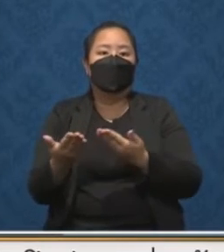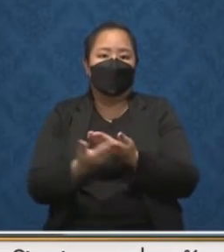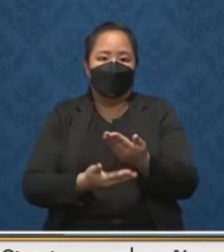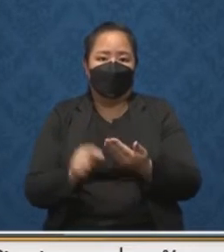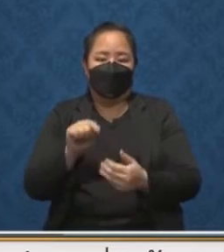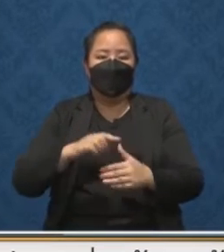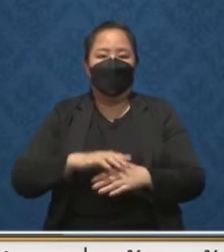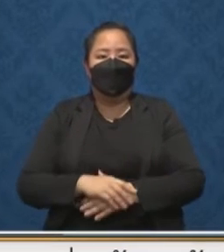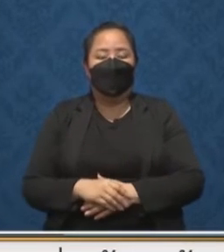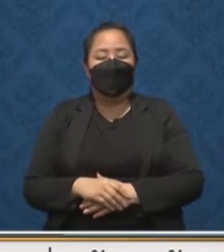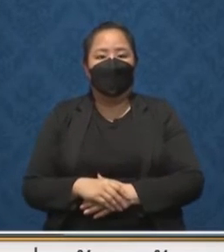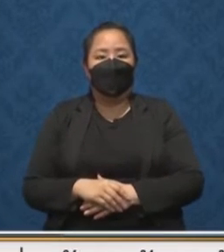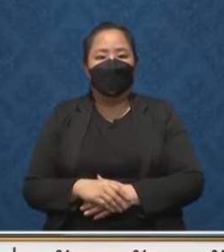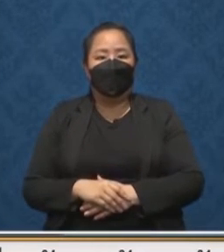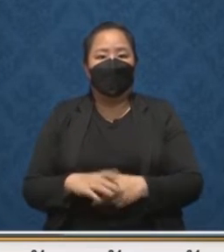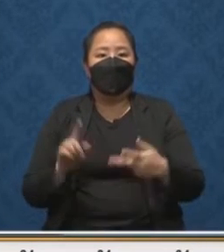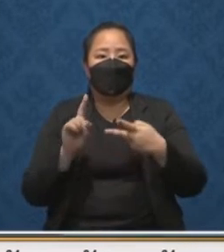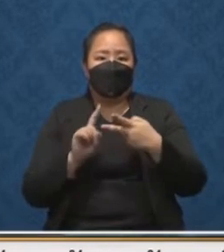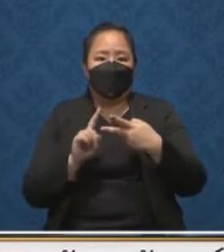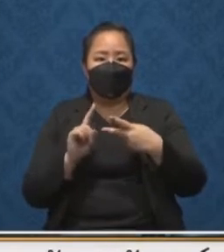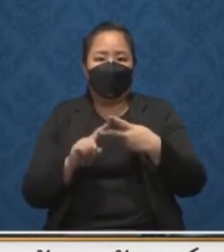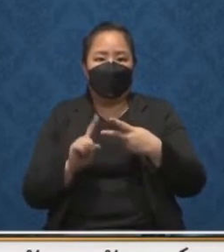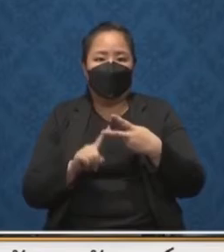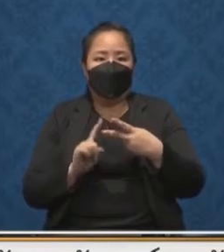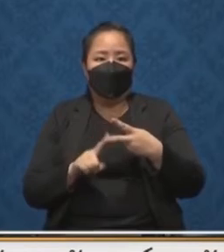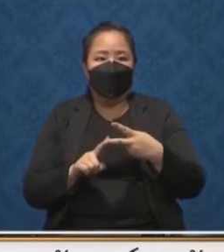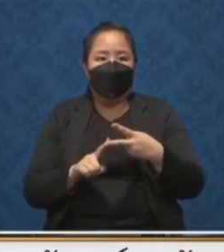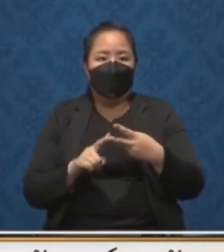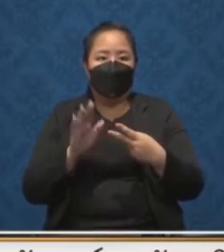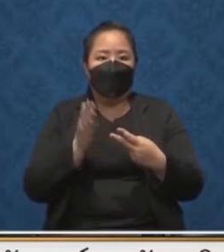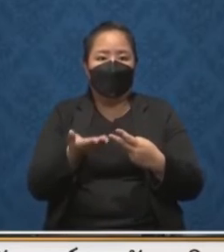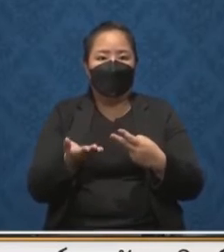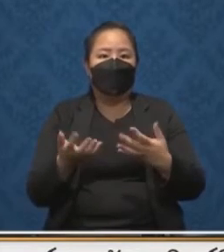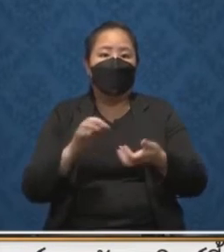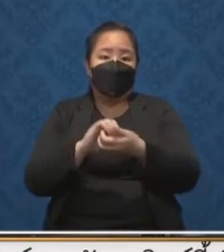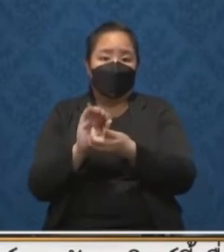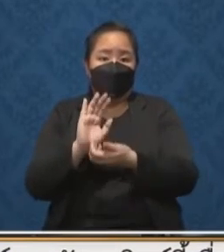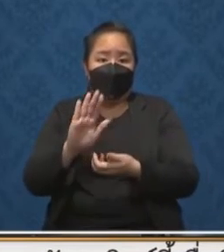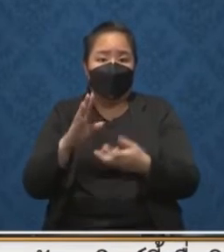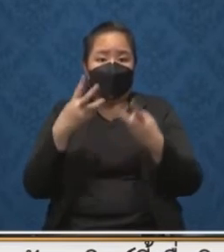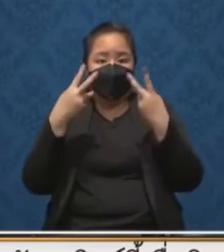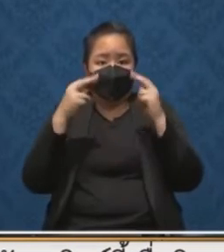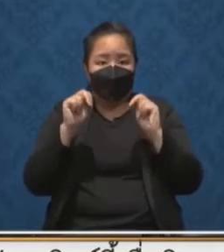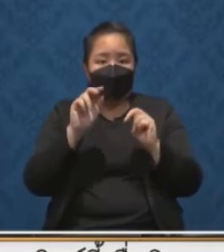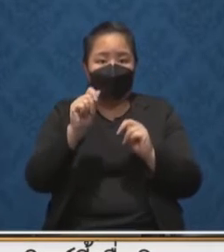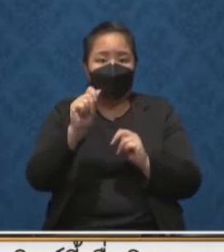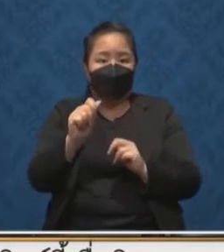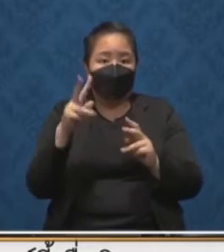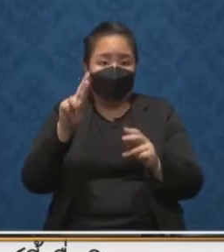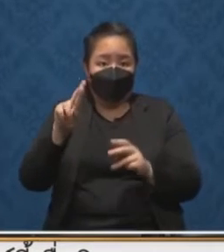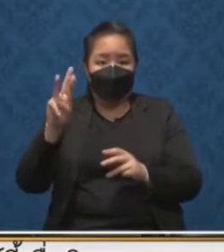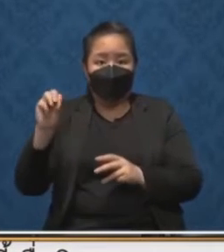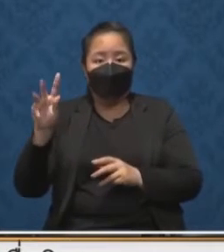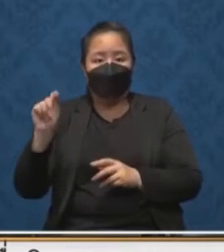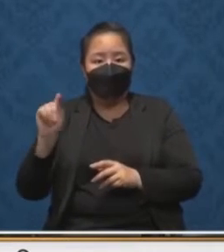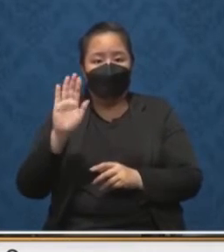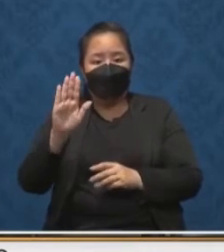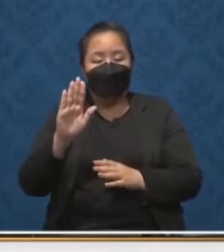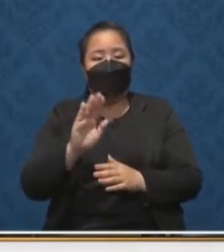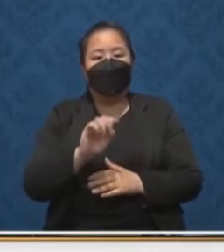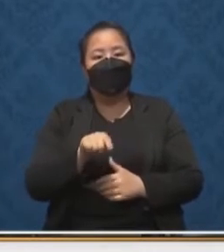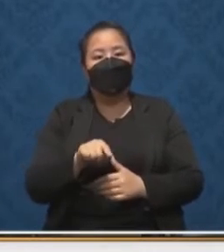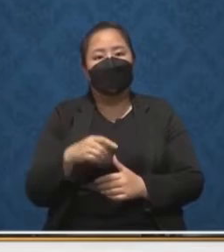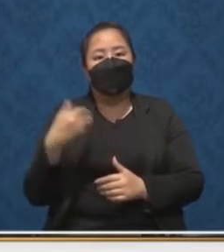เรื่องที่สองครับได้รับการประสานจากท่านนายกเทศมนตรีเทศบาลตำบลกับใหญ่นะครับนายธรรมรัตน์วงศ์พิทักษ์โรจน์นะครับว่